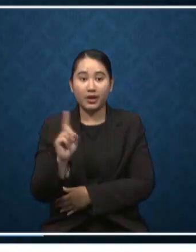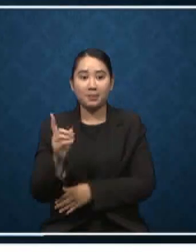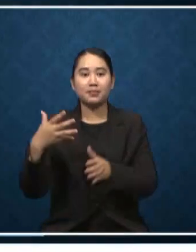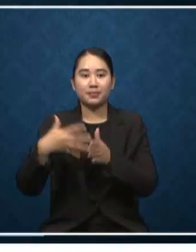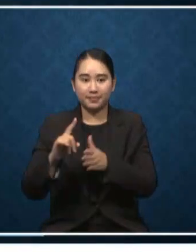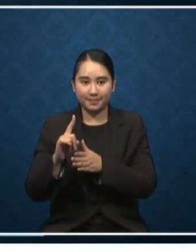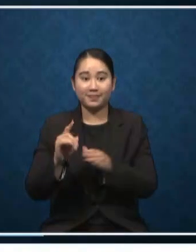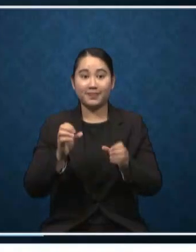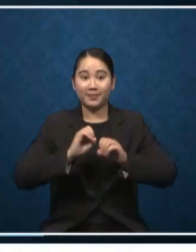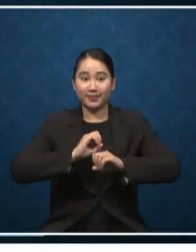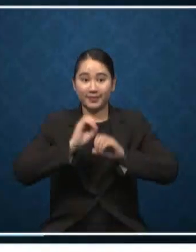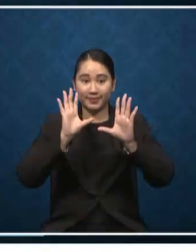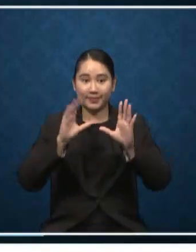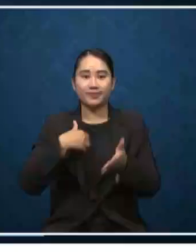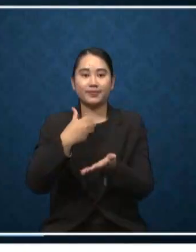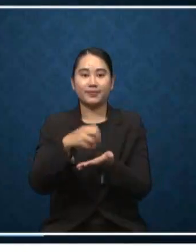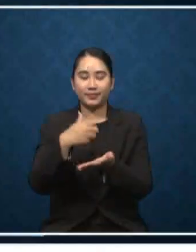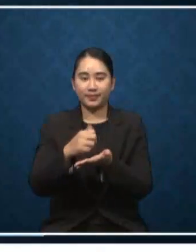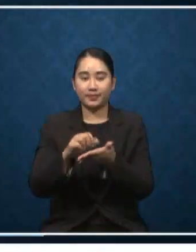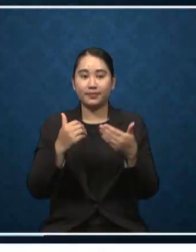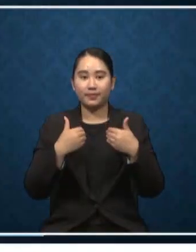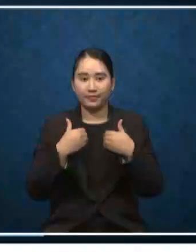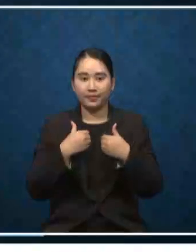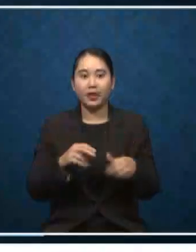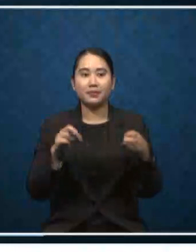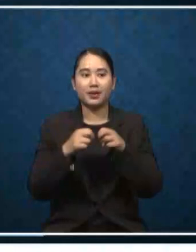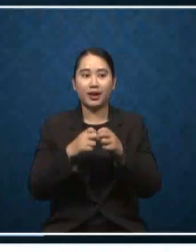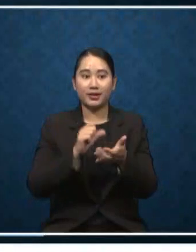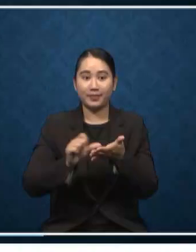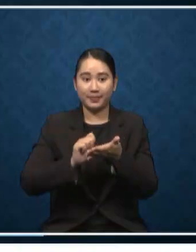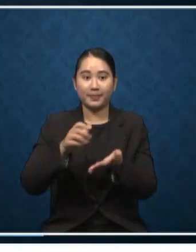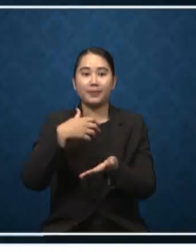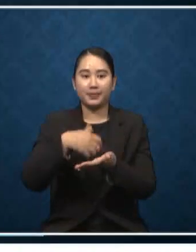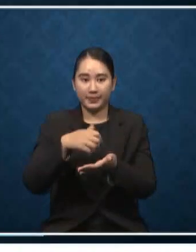แล้วกเพรฉั้นกมีการนำเสนอ Union Poland สาดณit parad